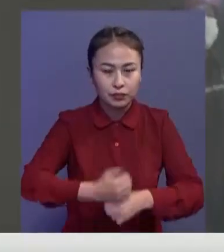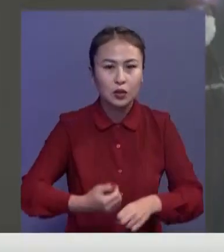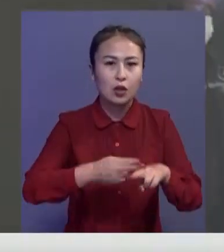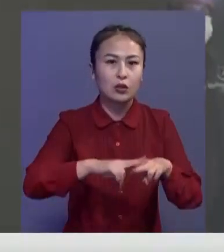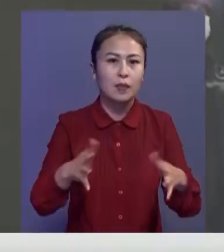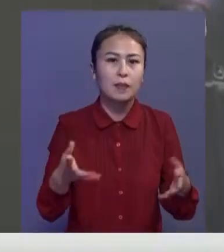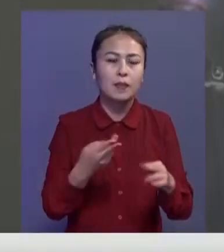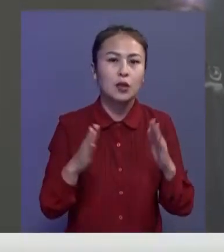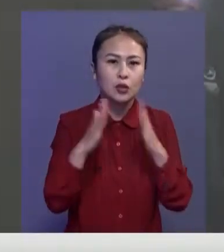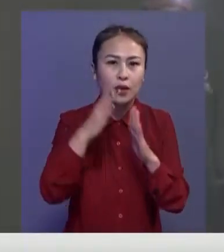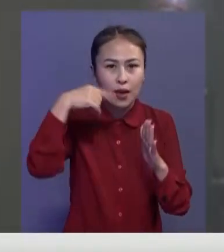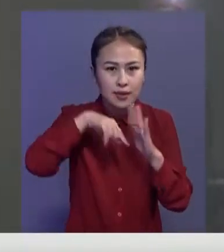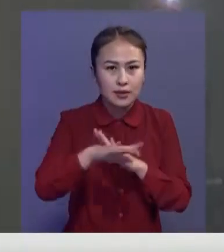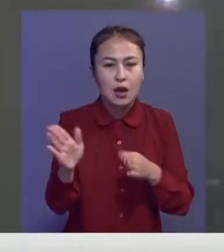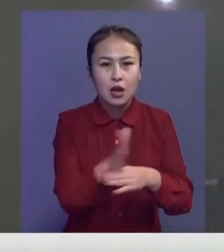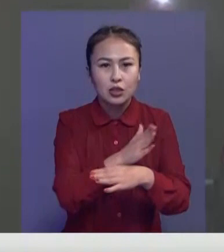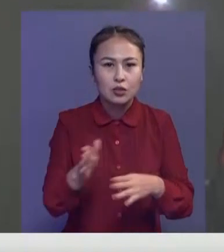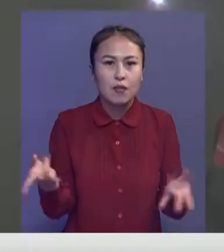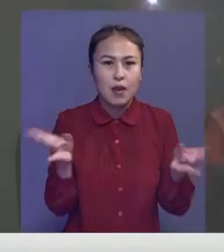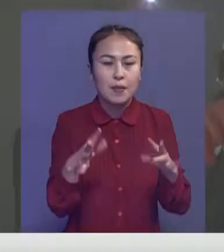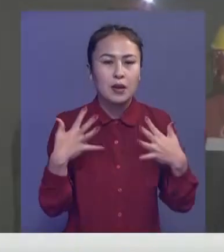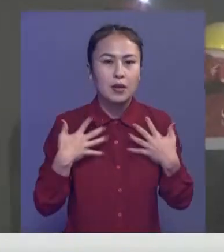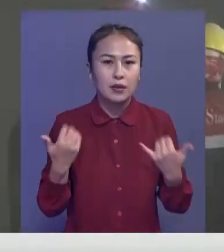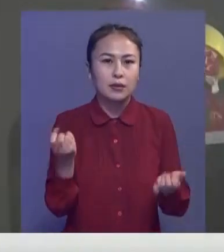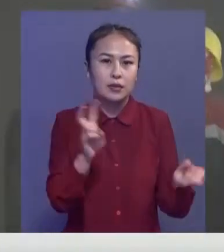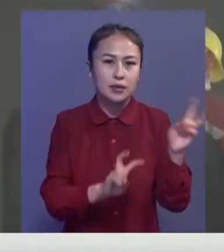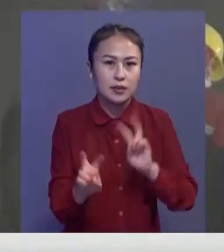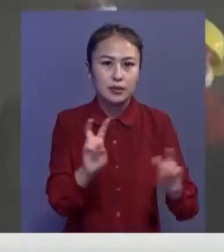құтқарушылар құлаған үйлердің астына аршып аман қалғандарды іздестіріп жатыр.